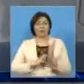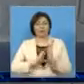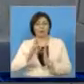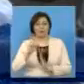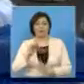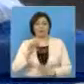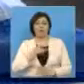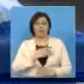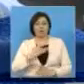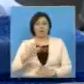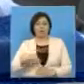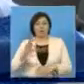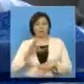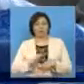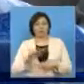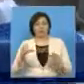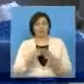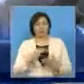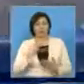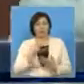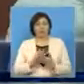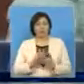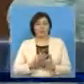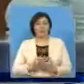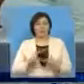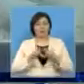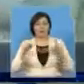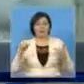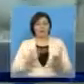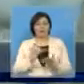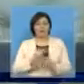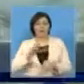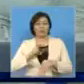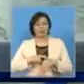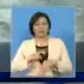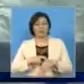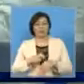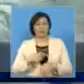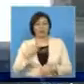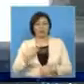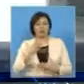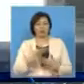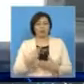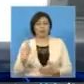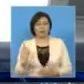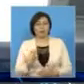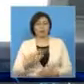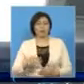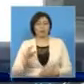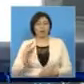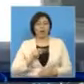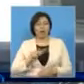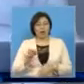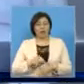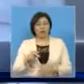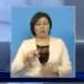жансақтау, рентген, диагностикалық бөлімдерін қарап шықты. Медициналық ұйымның бас дәрігері Ерлан Тәтімовтың сөзінше, алдымен түскен науқастардан ПТР сынама